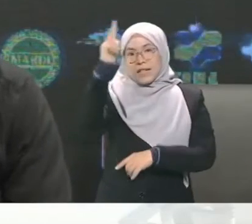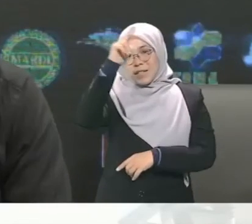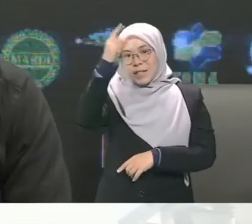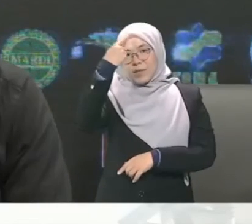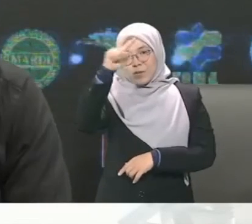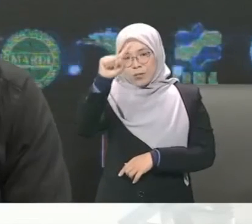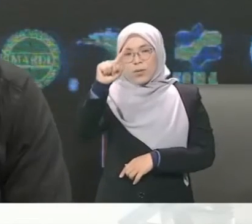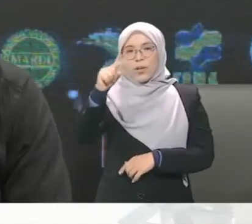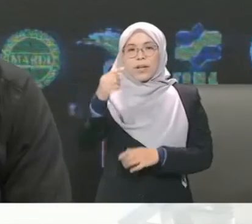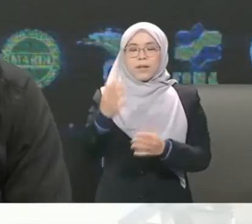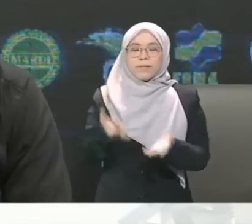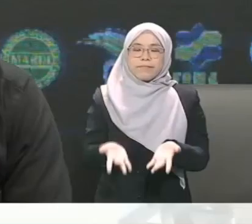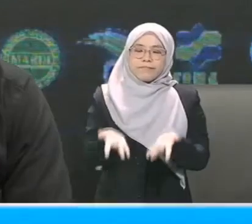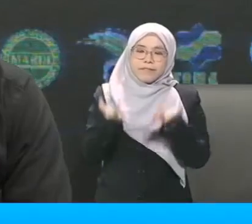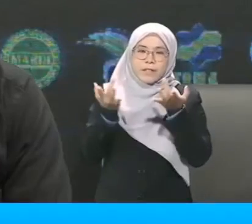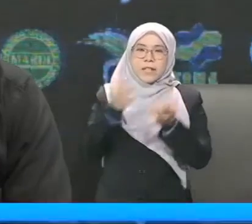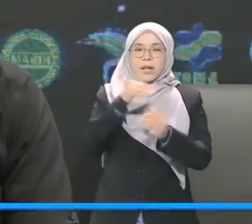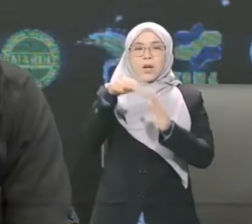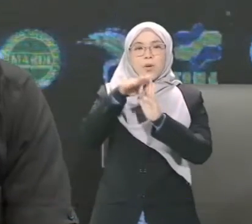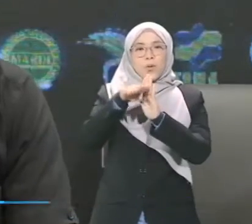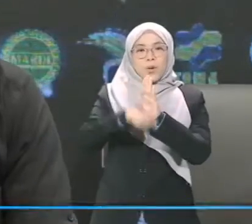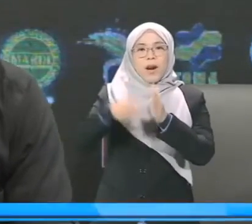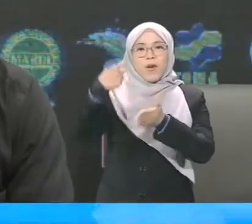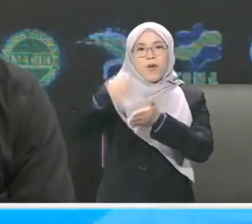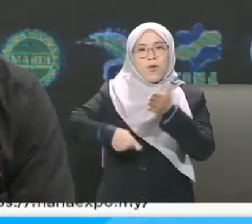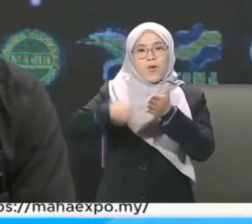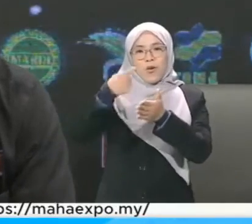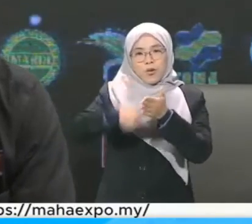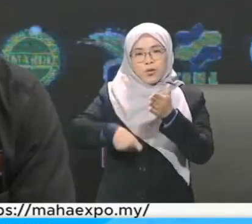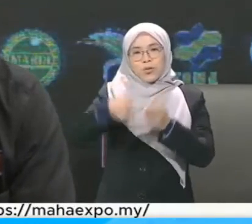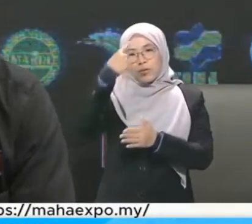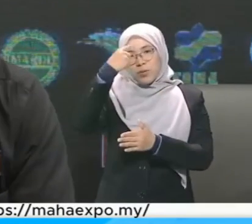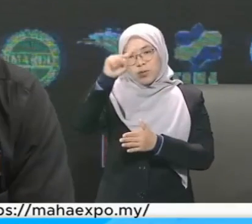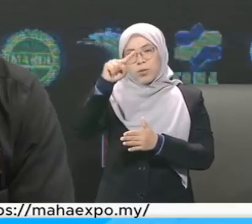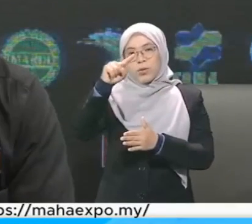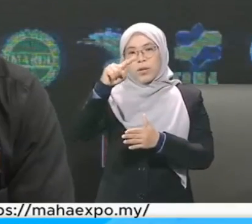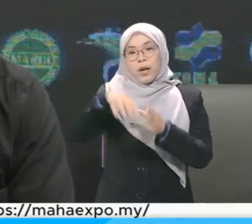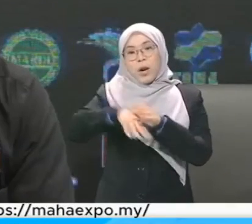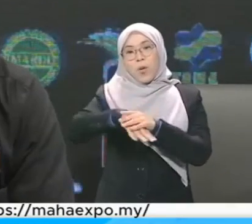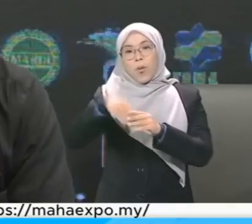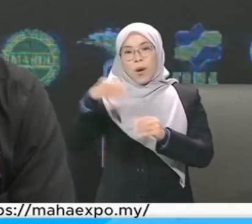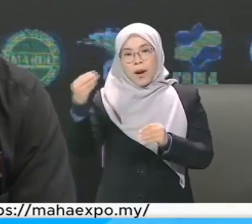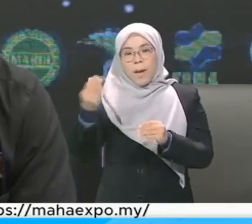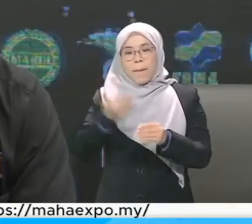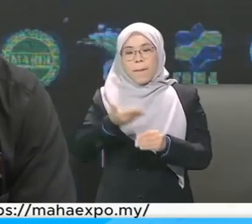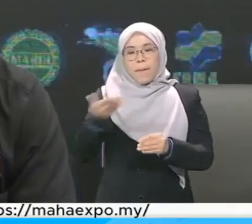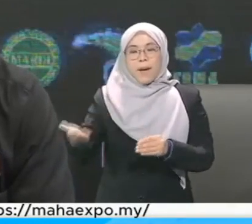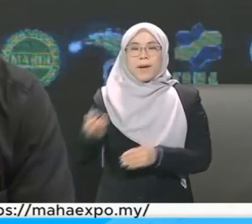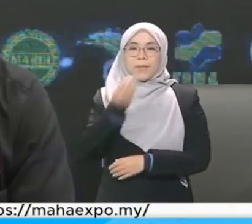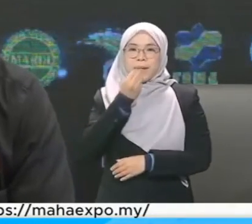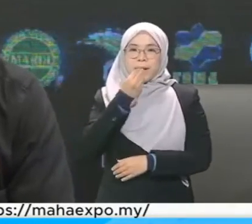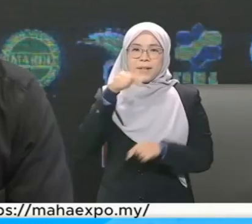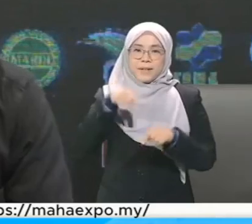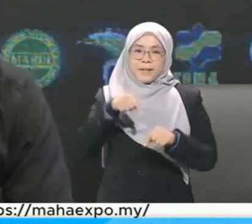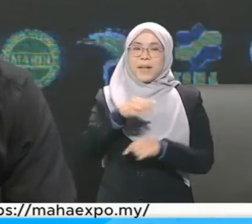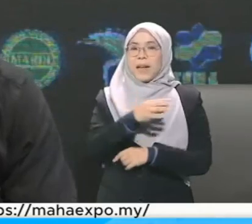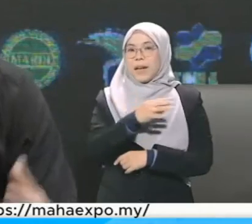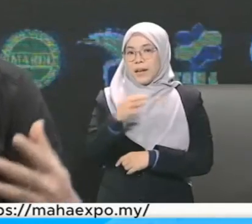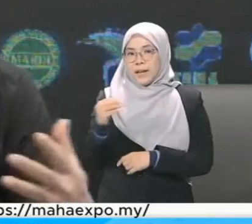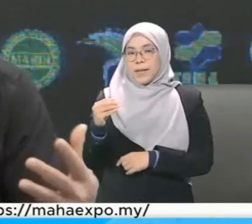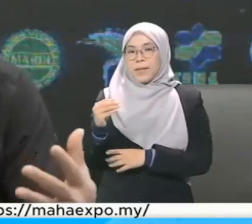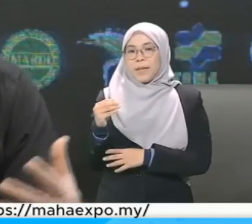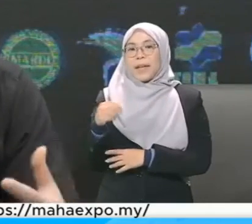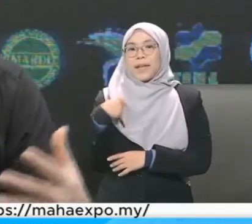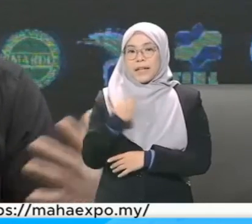untuk meninggal meninggal maringan amal mengurangkan kos input pengeluaran bahan makanan ini kita